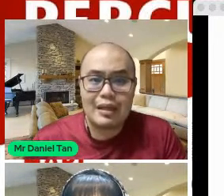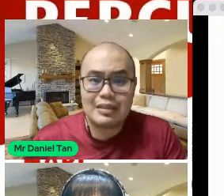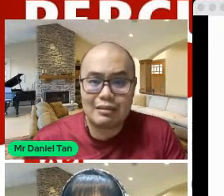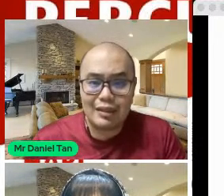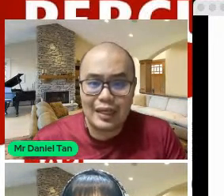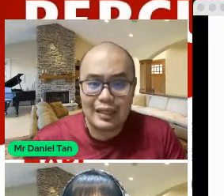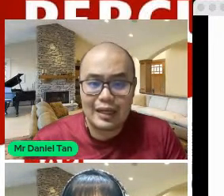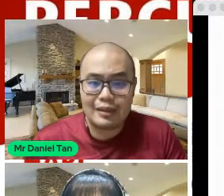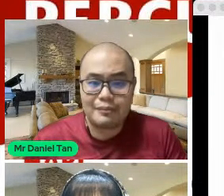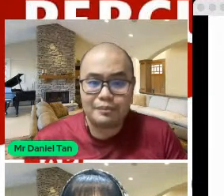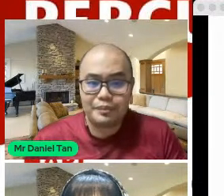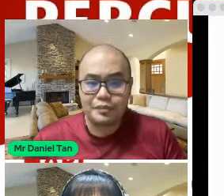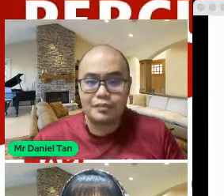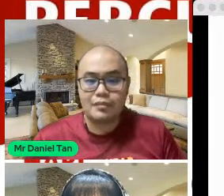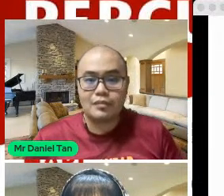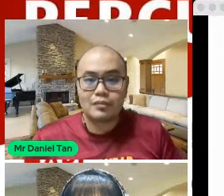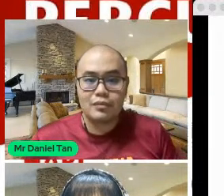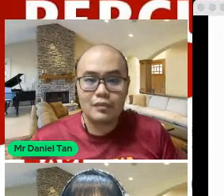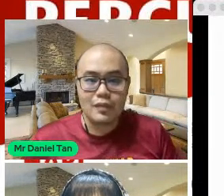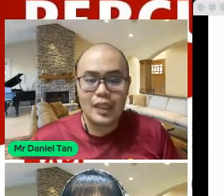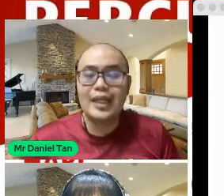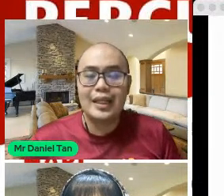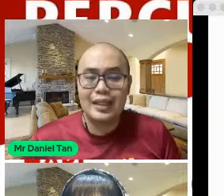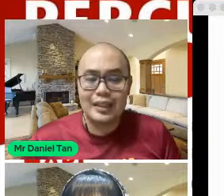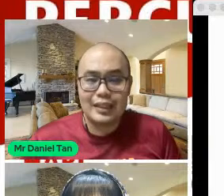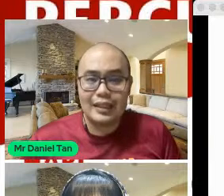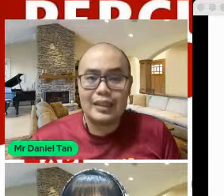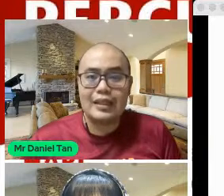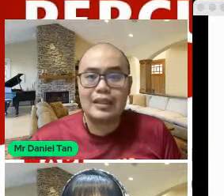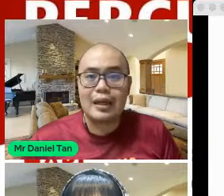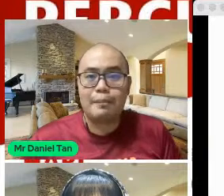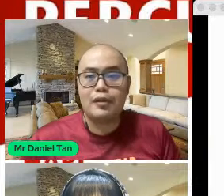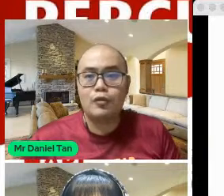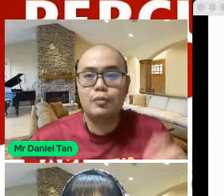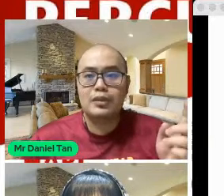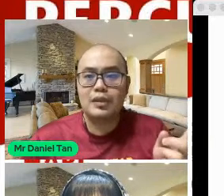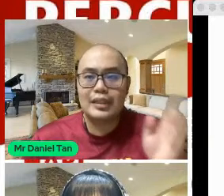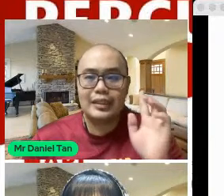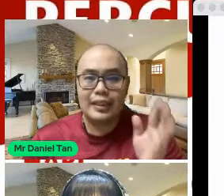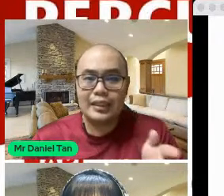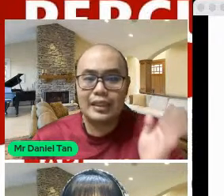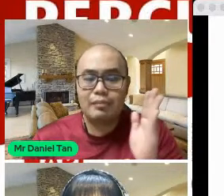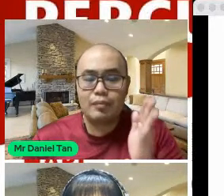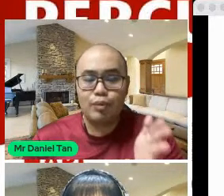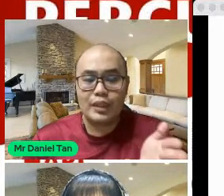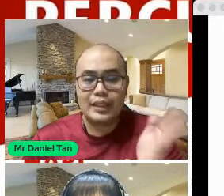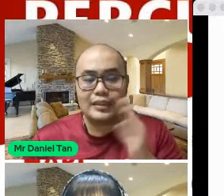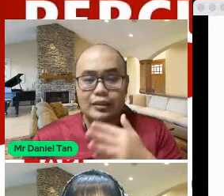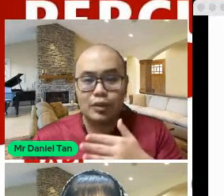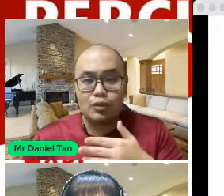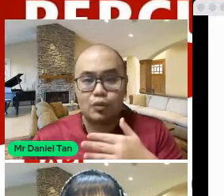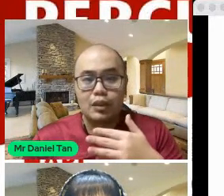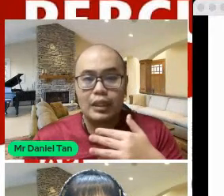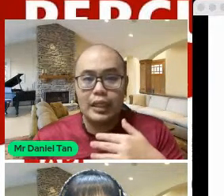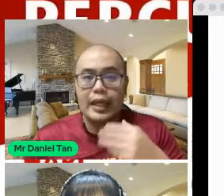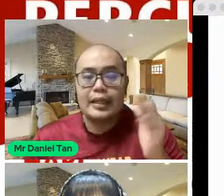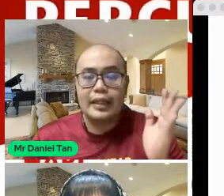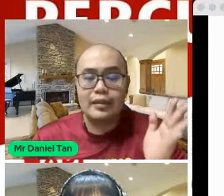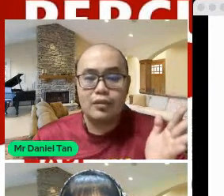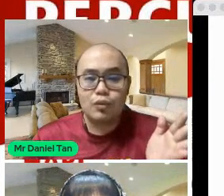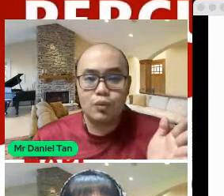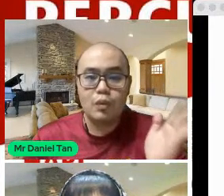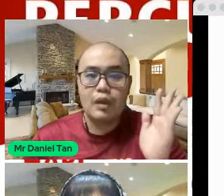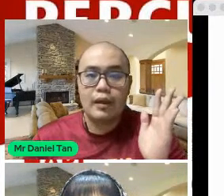oleh serigala Hai ingat kita perlu betulkan minyak dengan membuatkan sesuatu